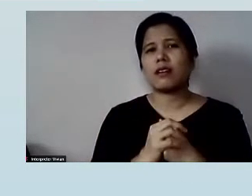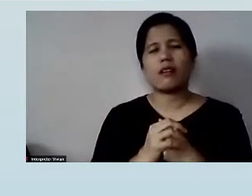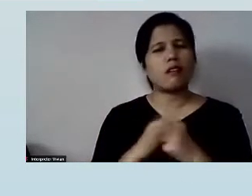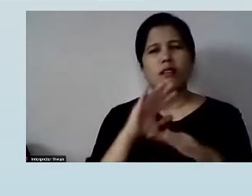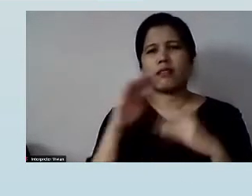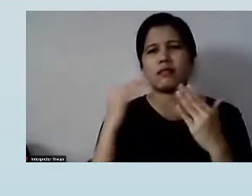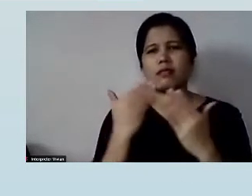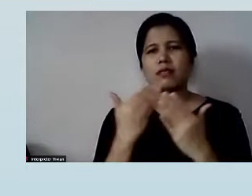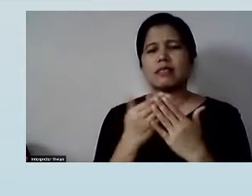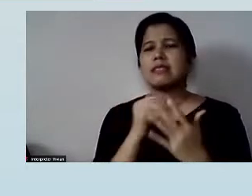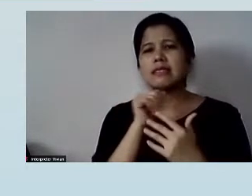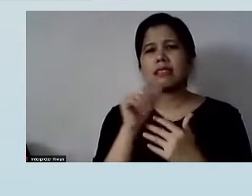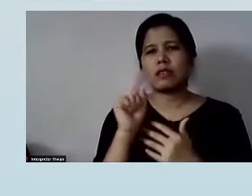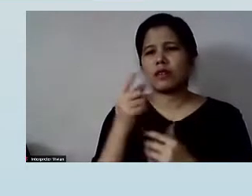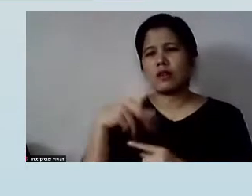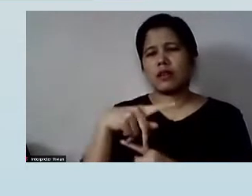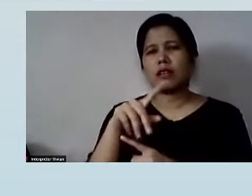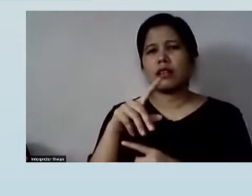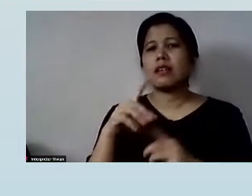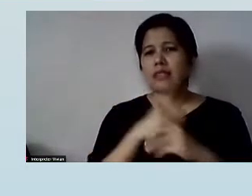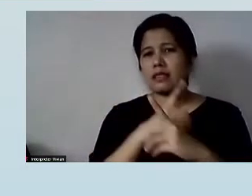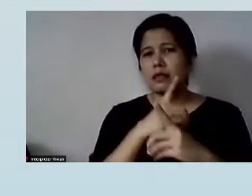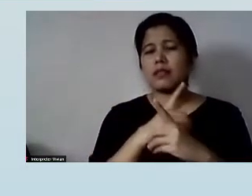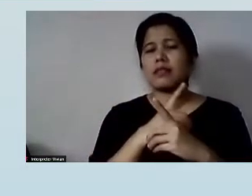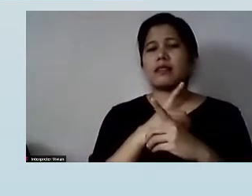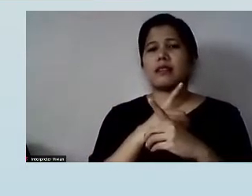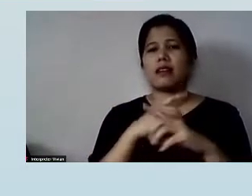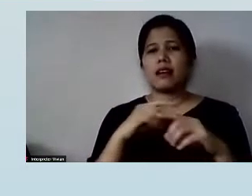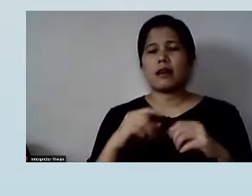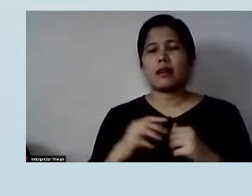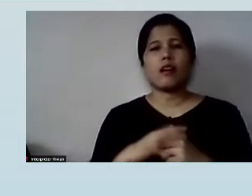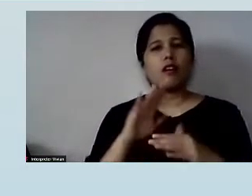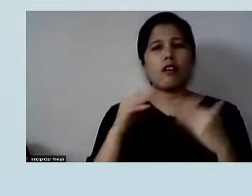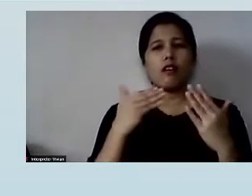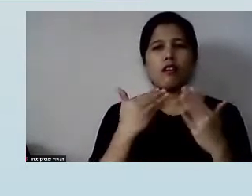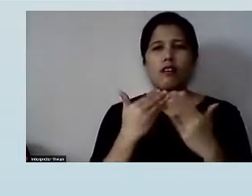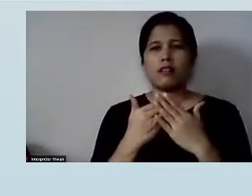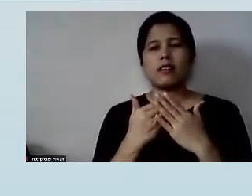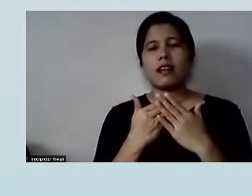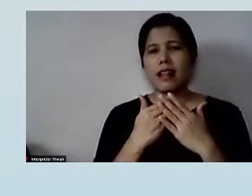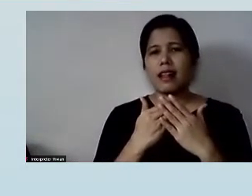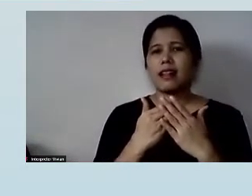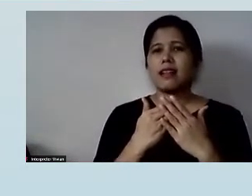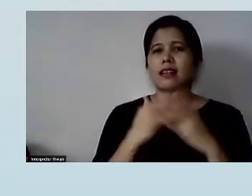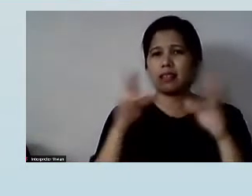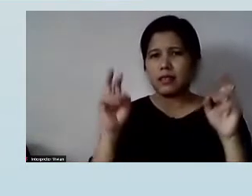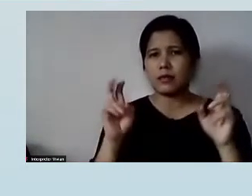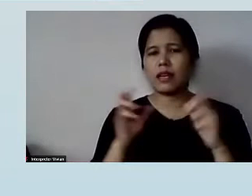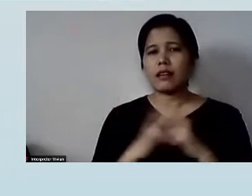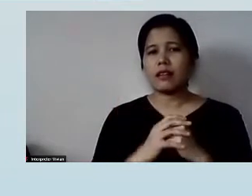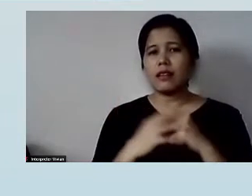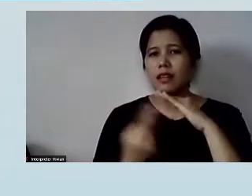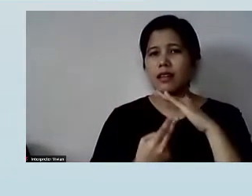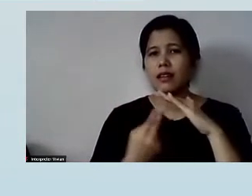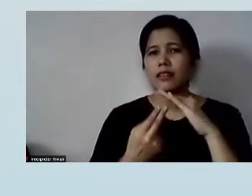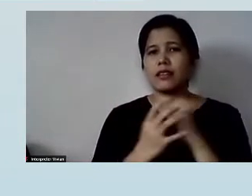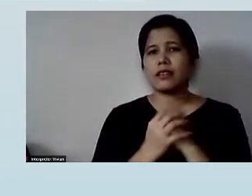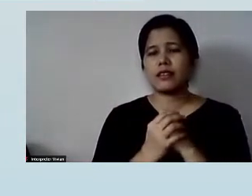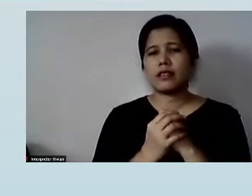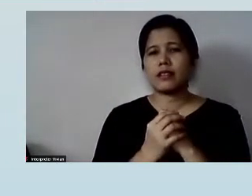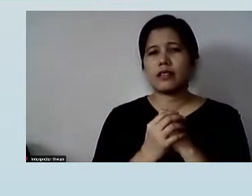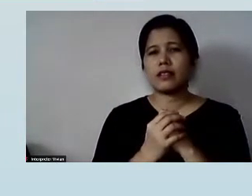lang usaping disability, but to all aspects of human endeavors. And then under doon sa